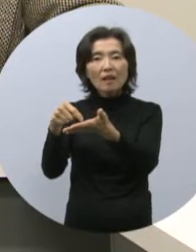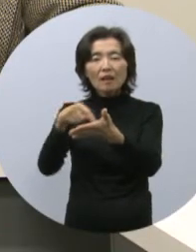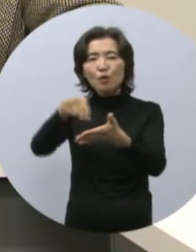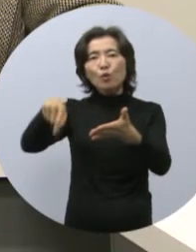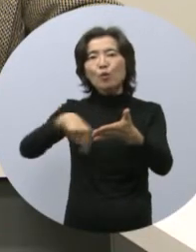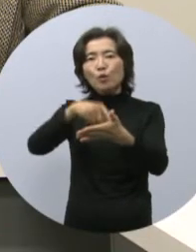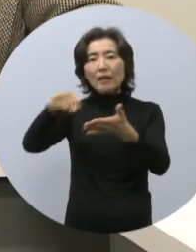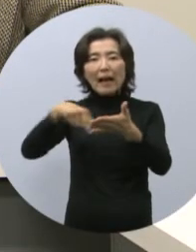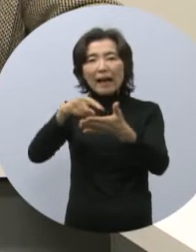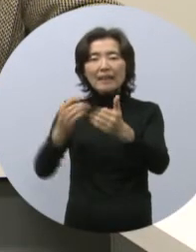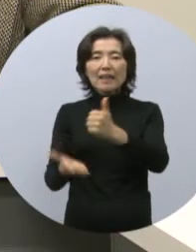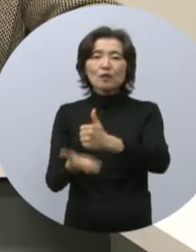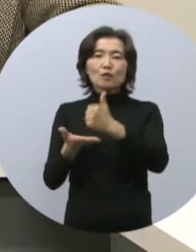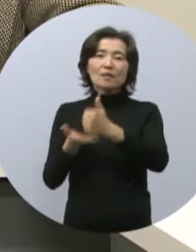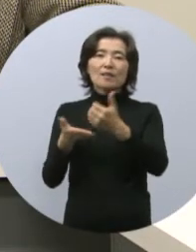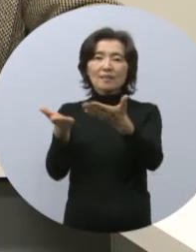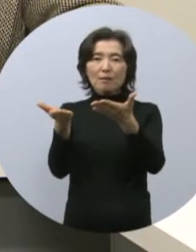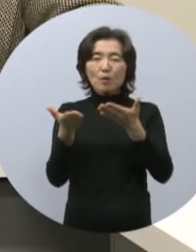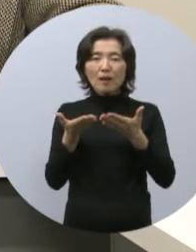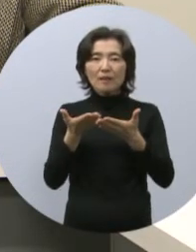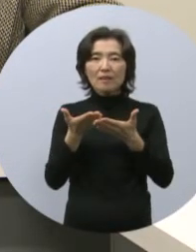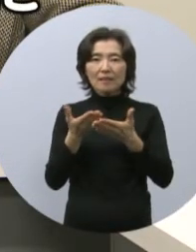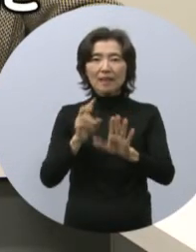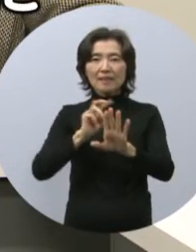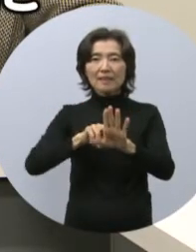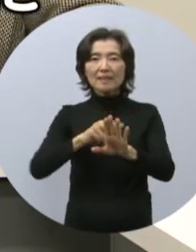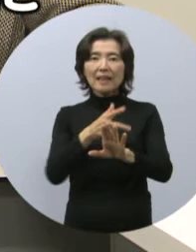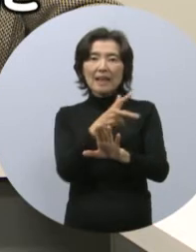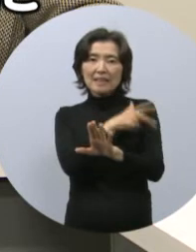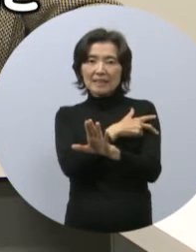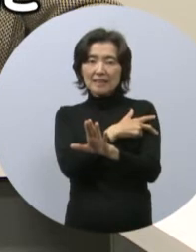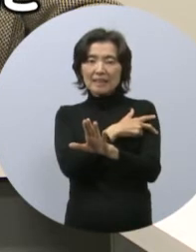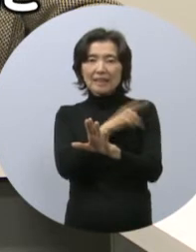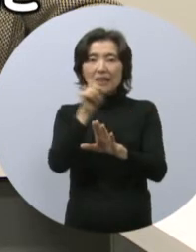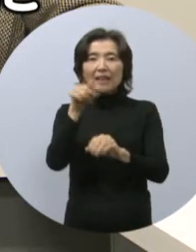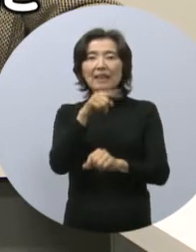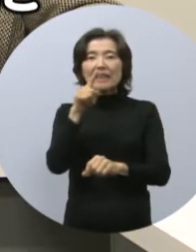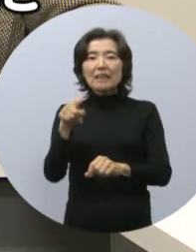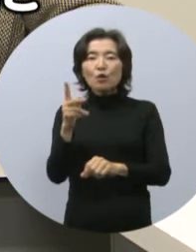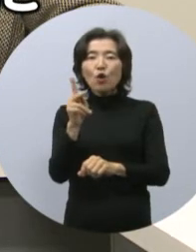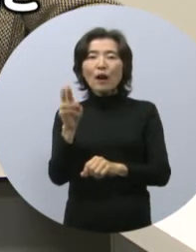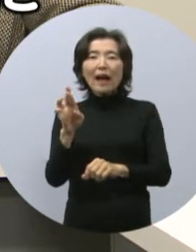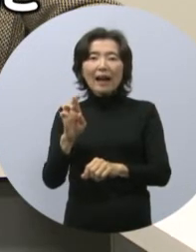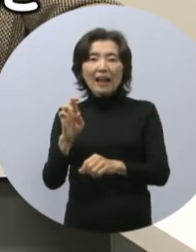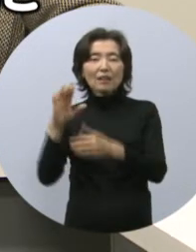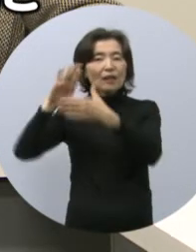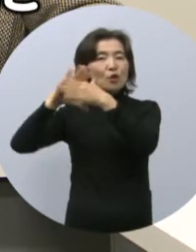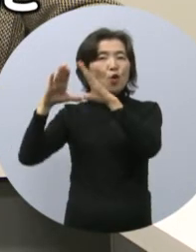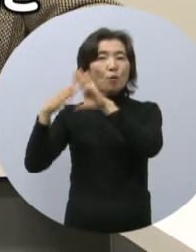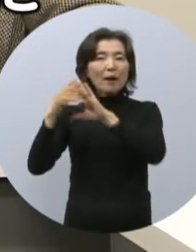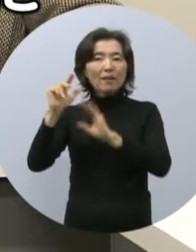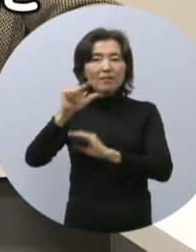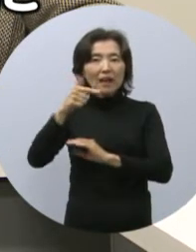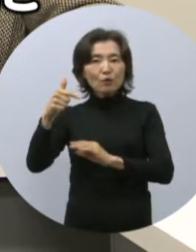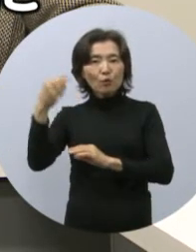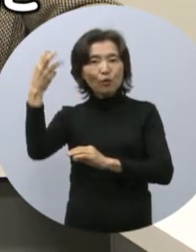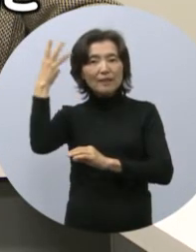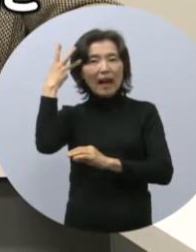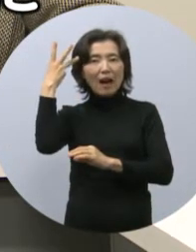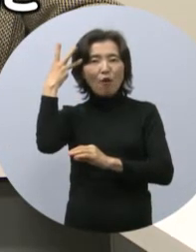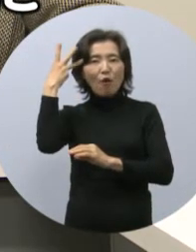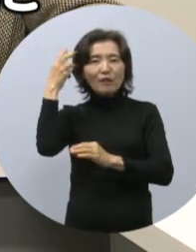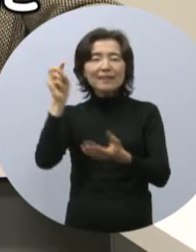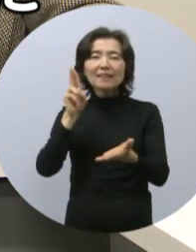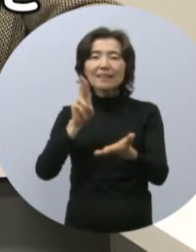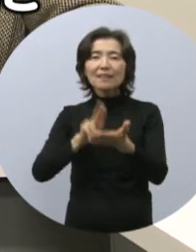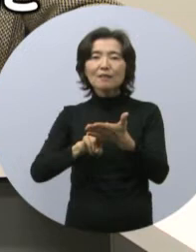された診断士さんを、人柄とかあるいはその人の評判とかそんなことを伺